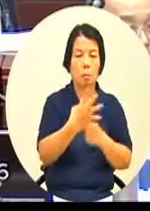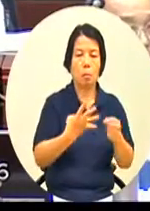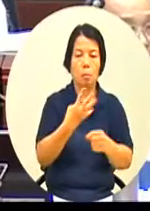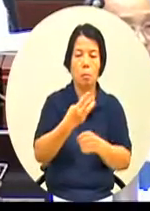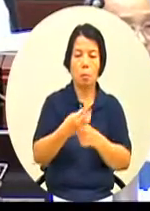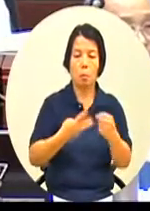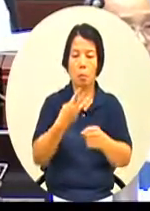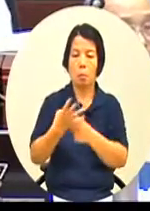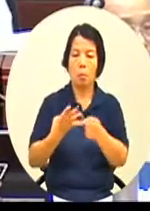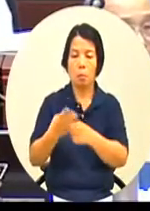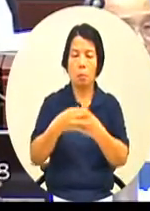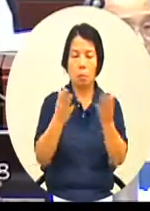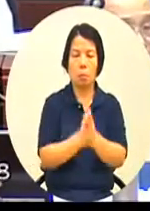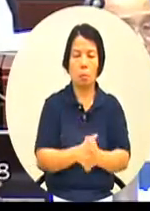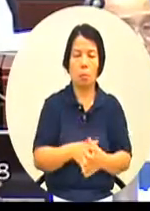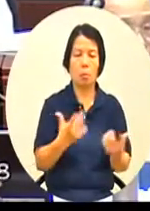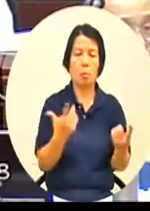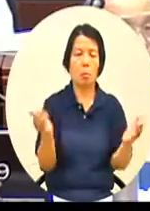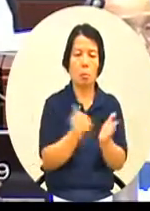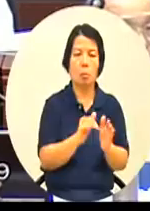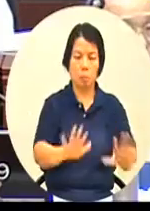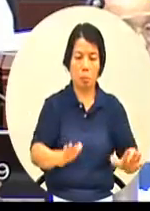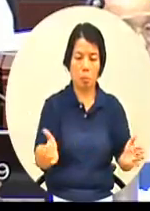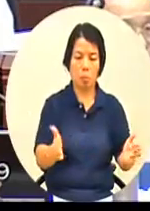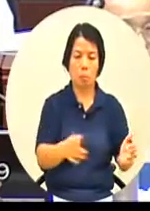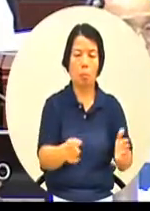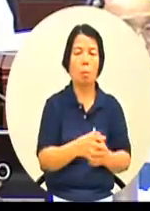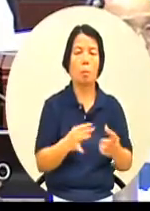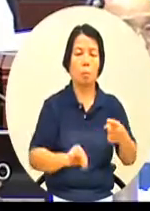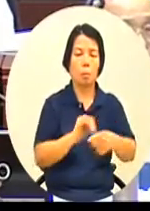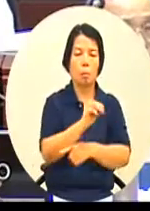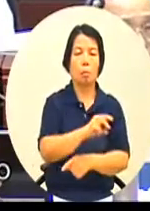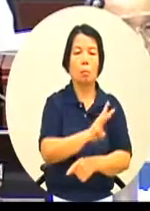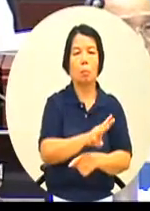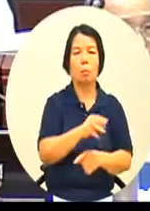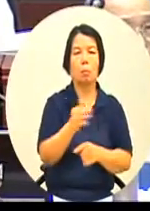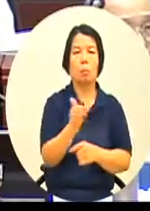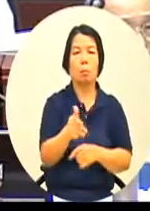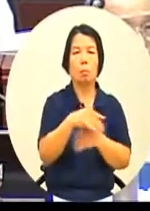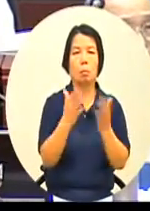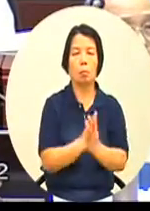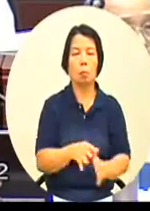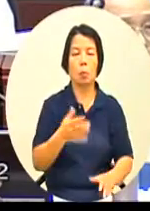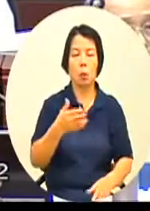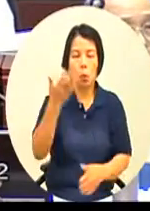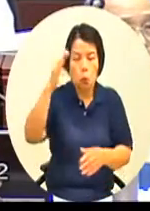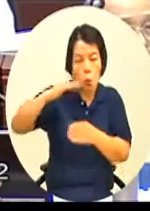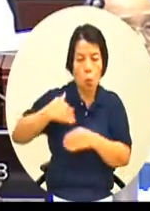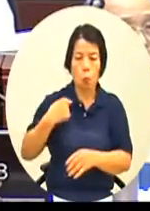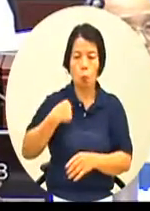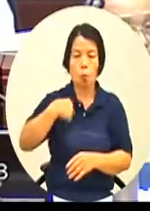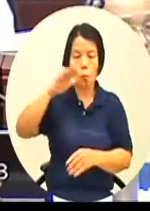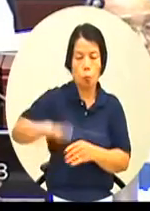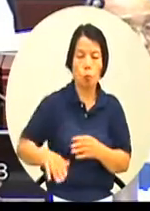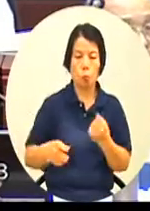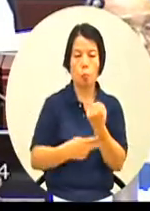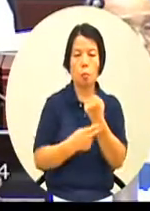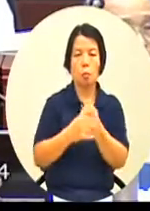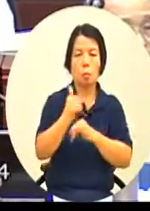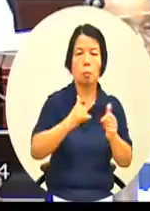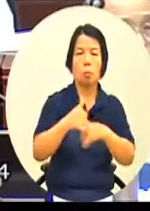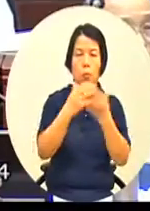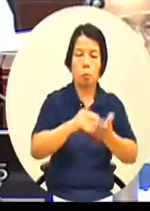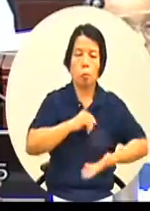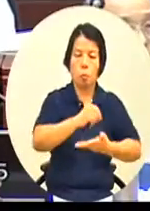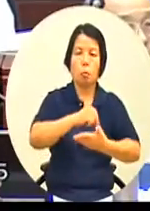3%， 因为这个。啊，但是这个跟以前我小时候的里民大会，我也可以建议，对不对？不一样。我建议